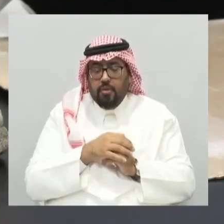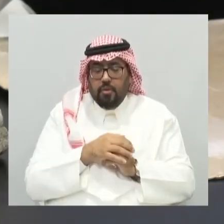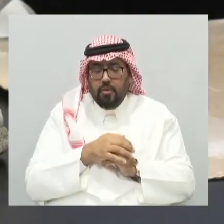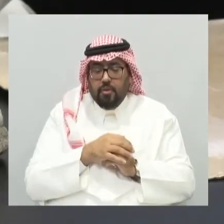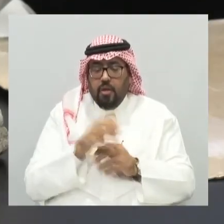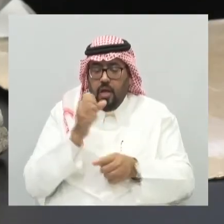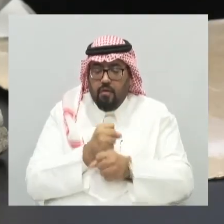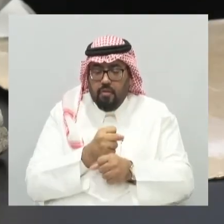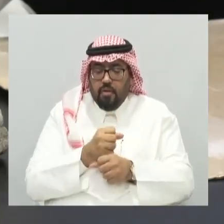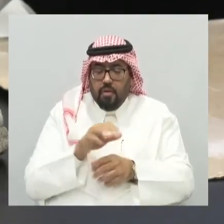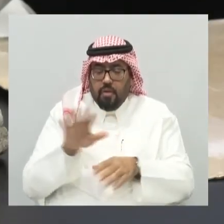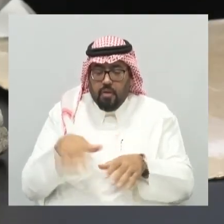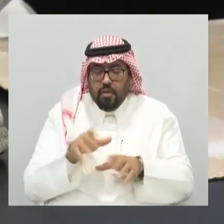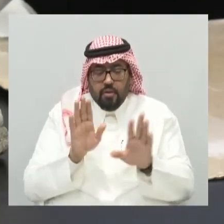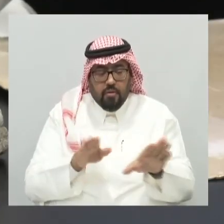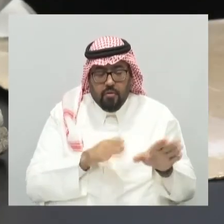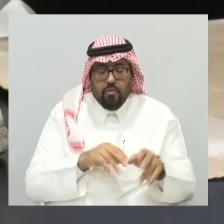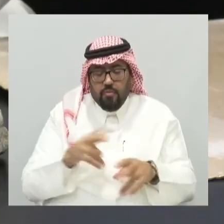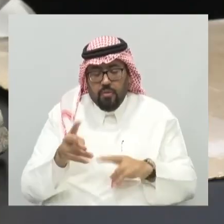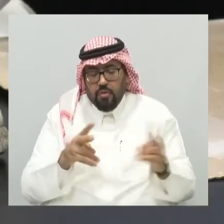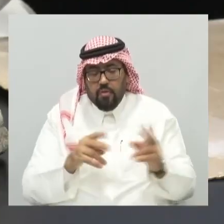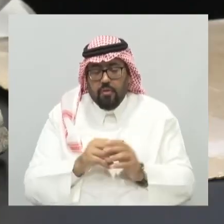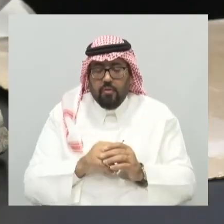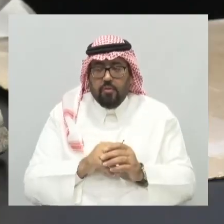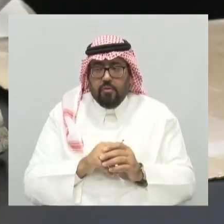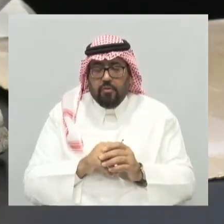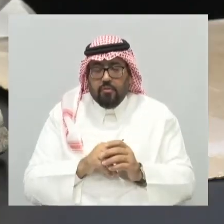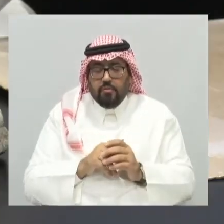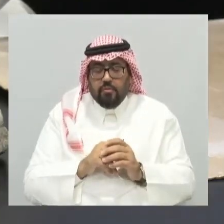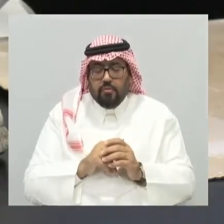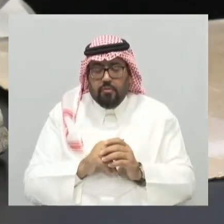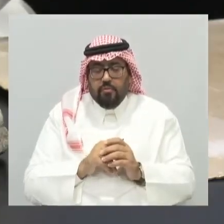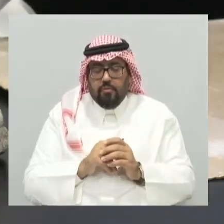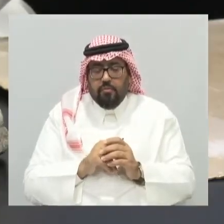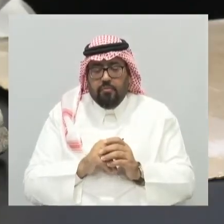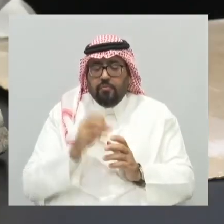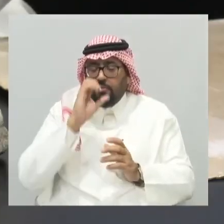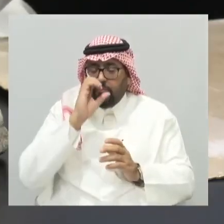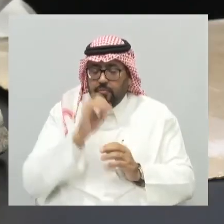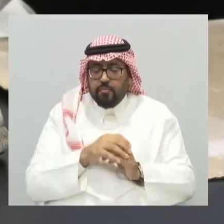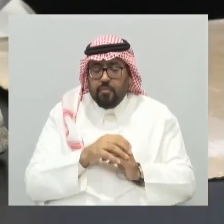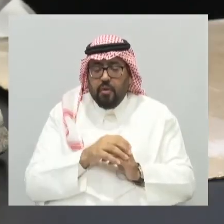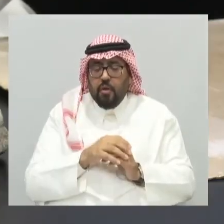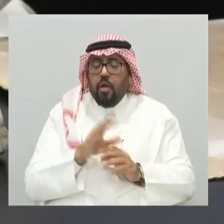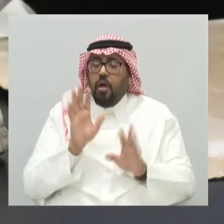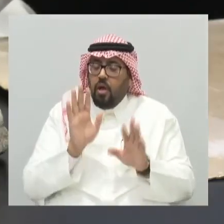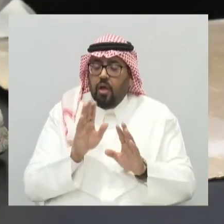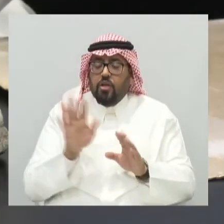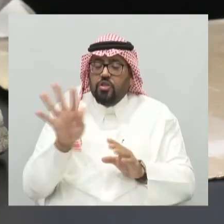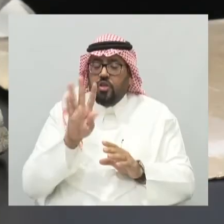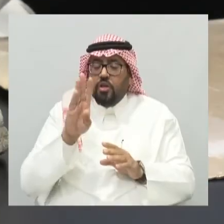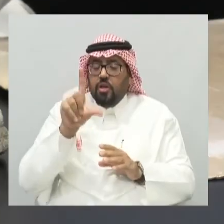يحافظ على شكله ولا ياخذ شكل الكاس ممتازين الماء ياخذ